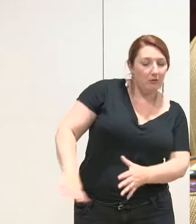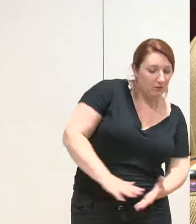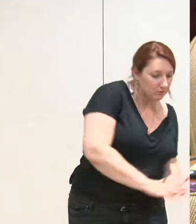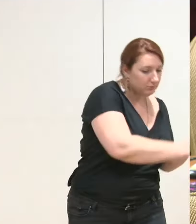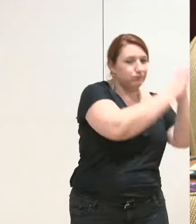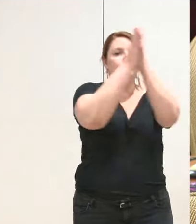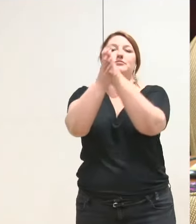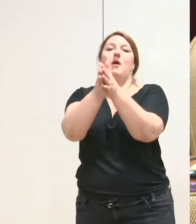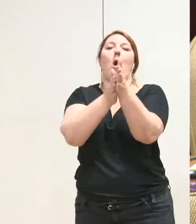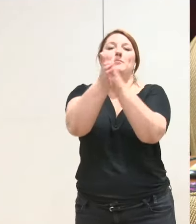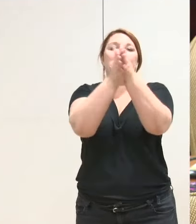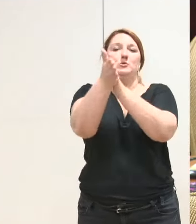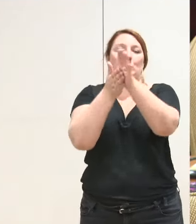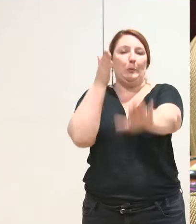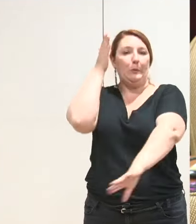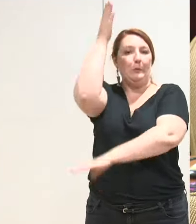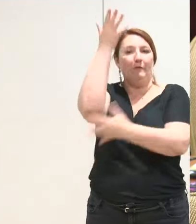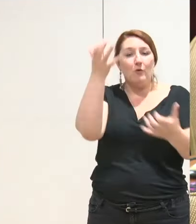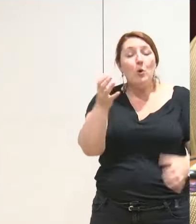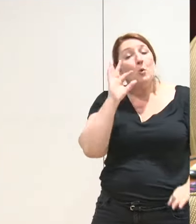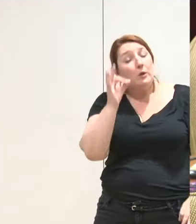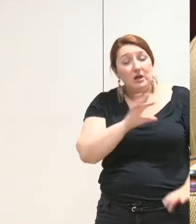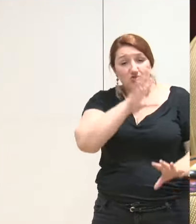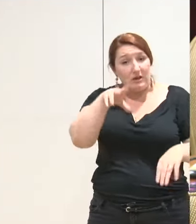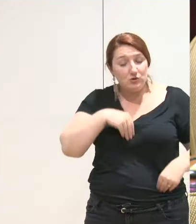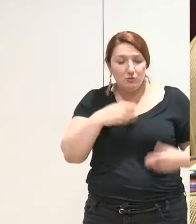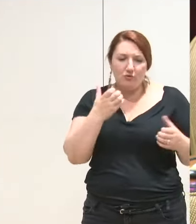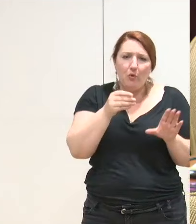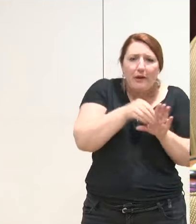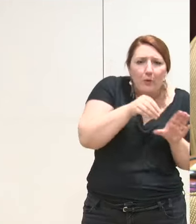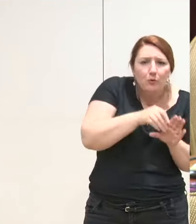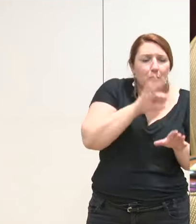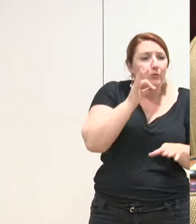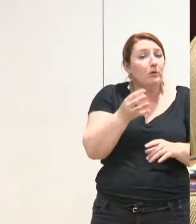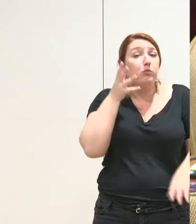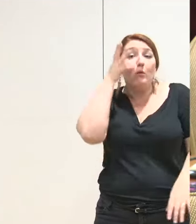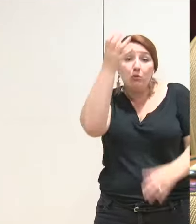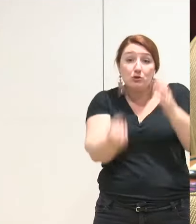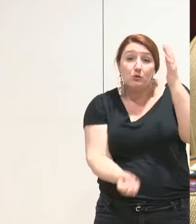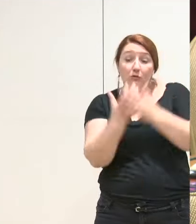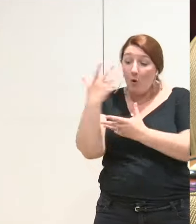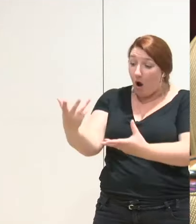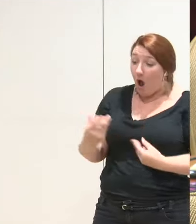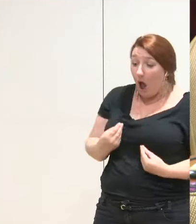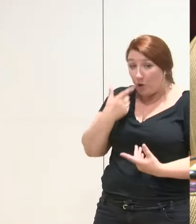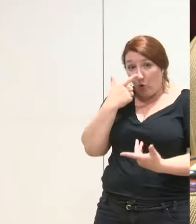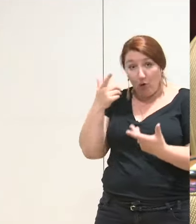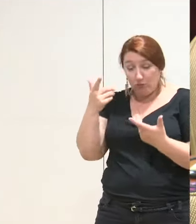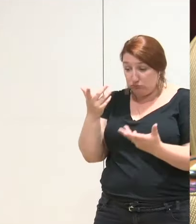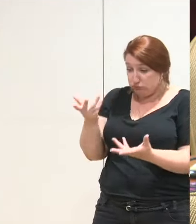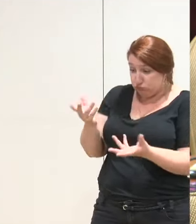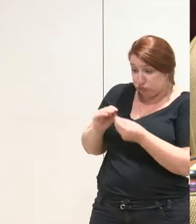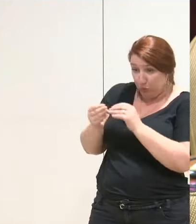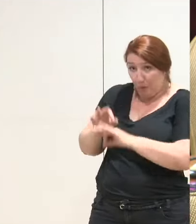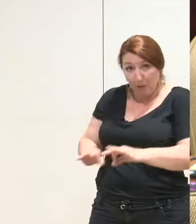j'assume de rechercher des petites mesures d'économie pour des projets nouveaux qui ne mett remettent pas en cause l'accueil des enfants et que et pour